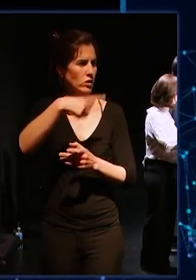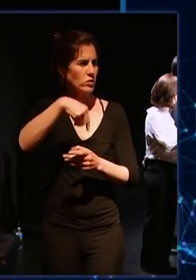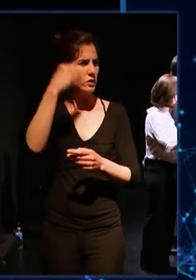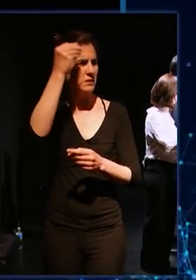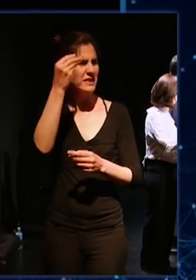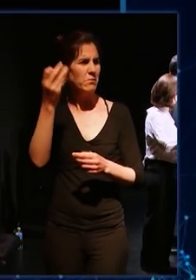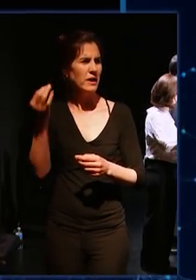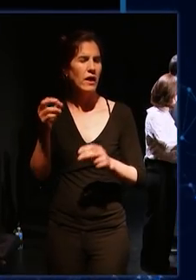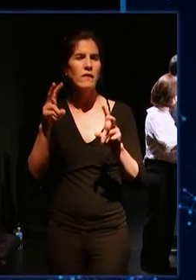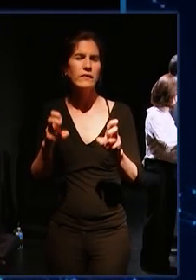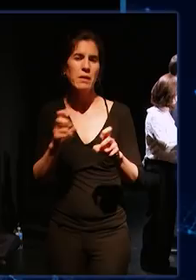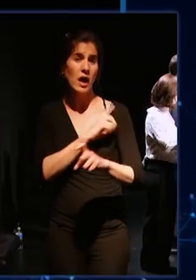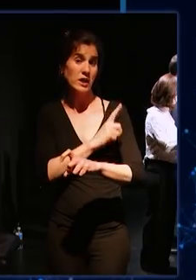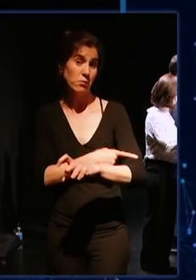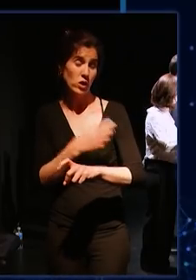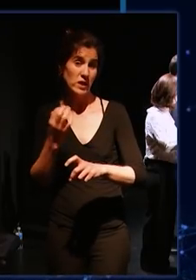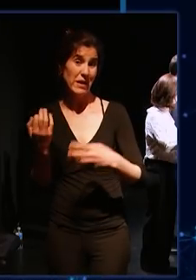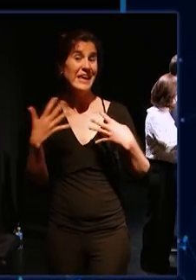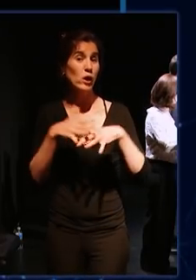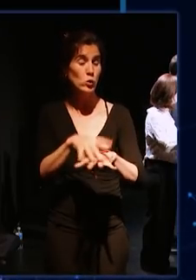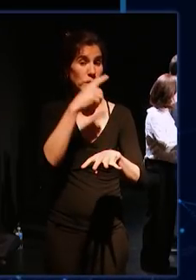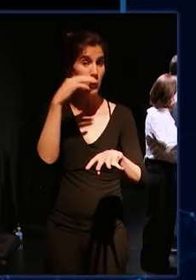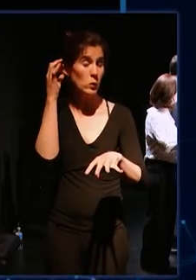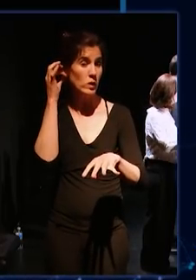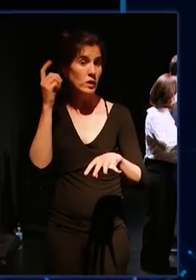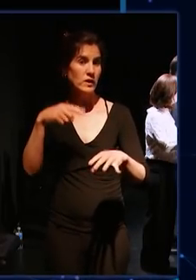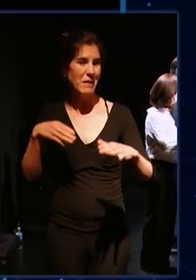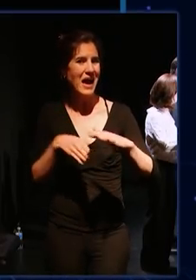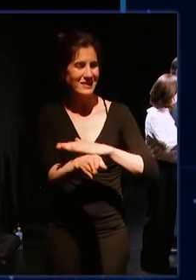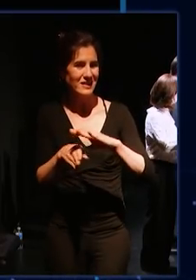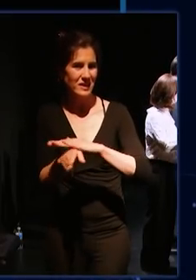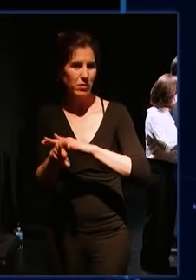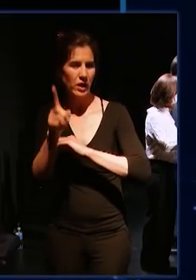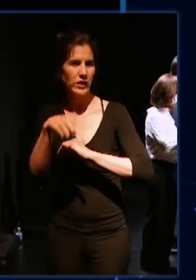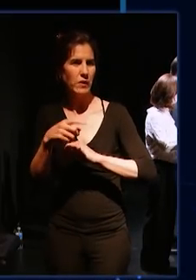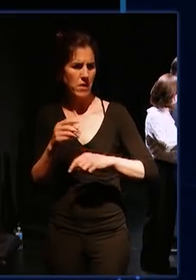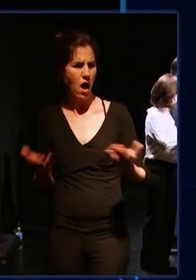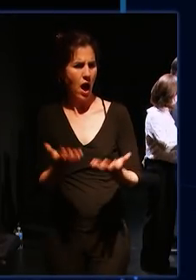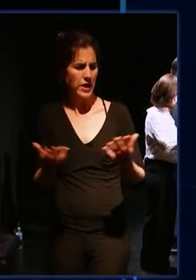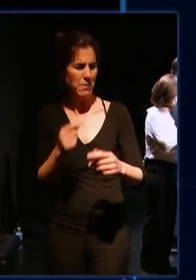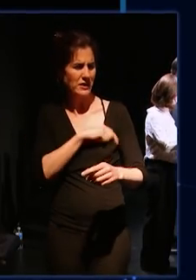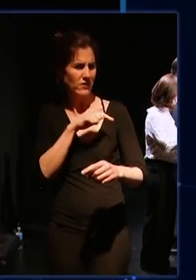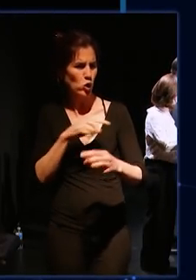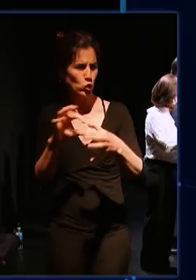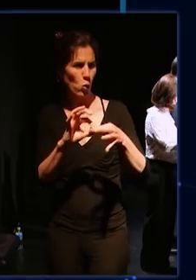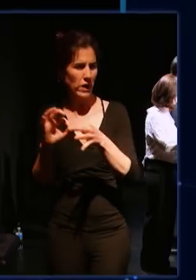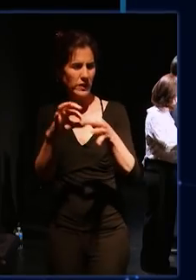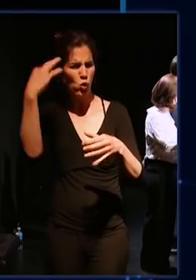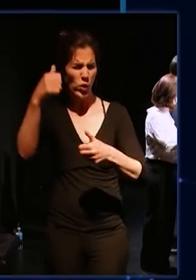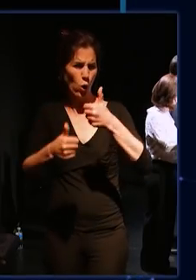l'esport, que aquest esport ha de ser inclusiu, accessible i promotor dels valors cooperatius i no només